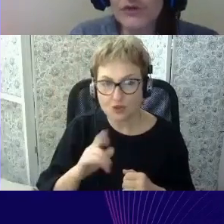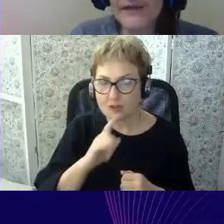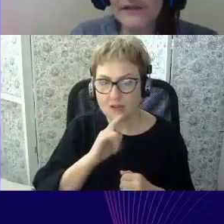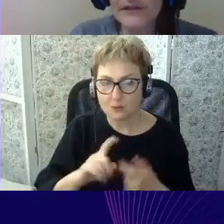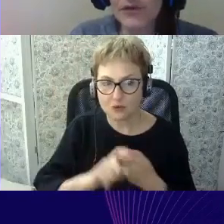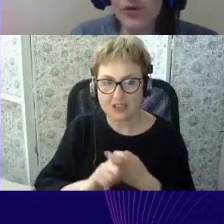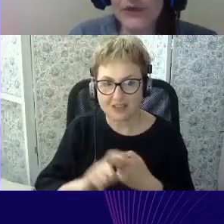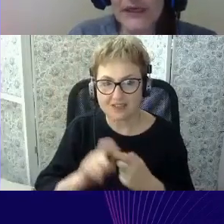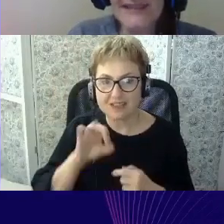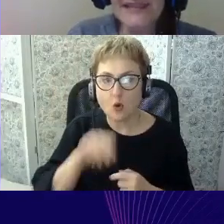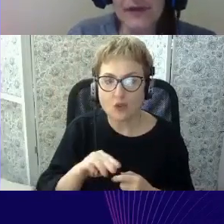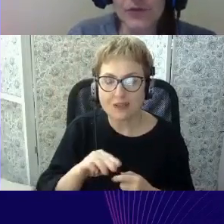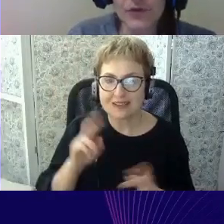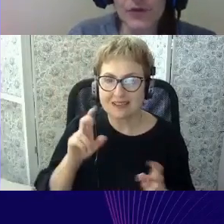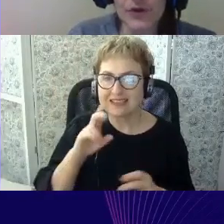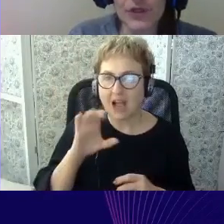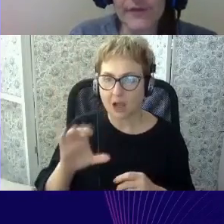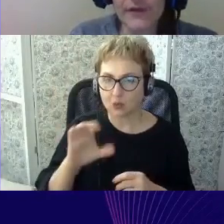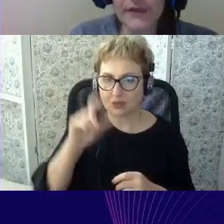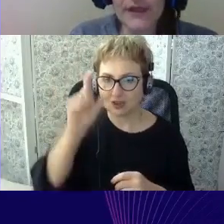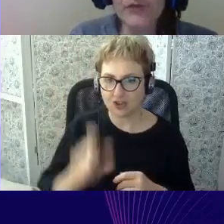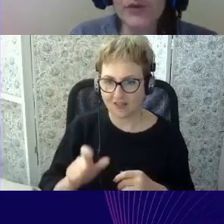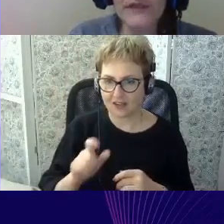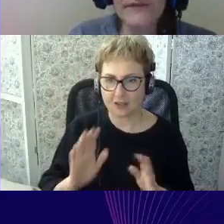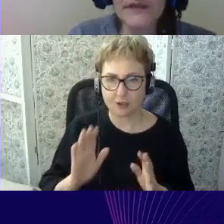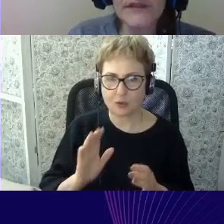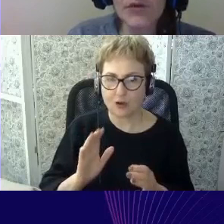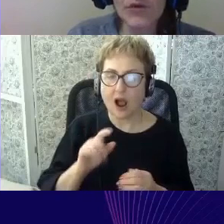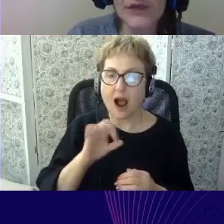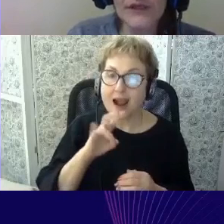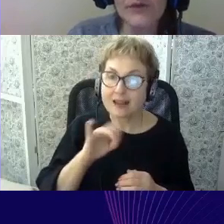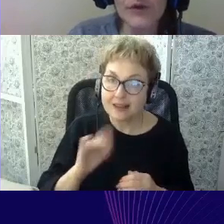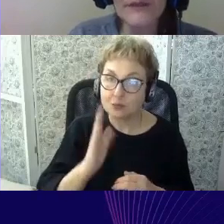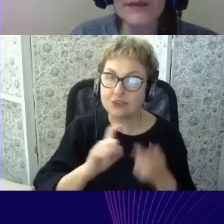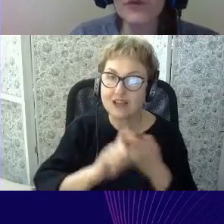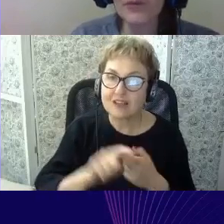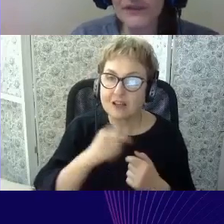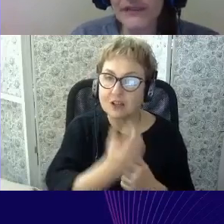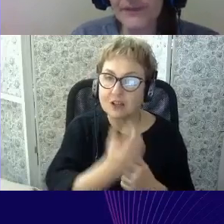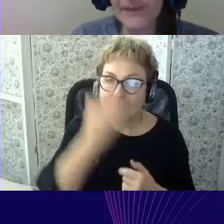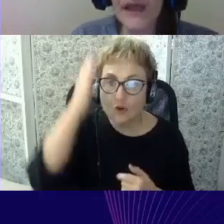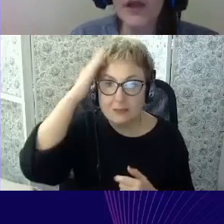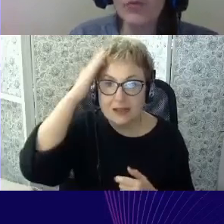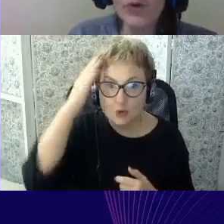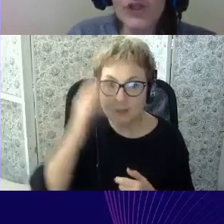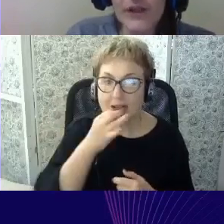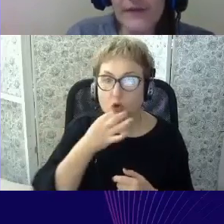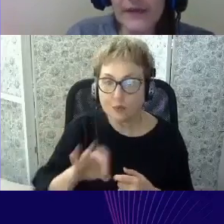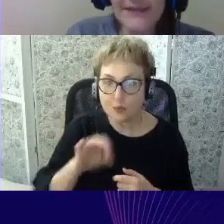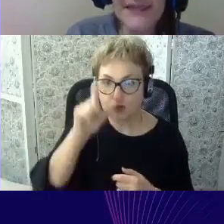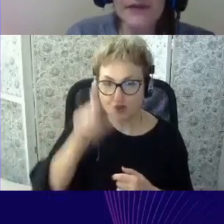не будут зависеть от статуса только человека, да, они будут зависеть от его способностей.